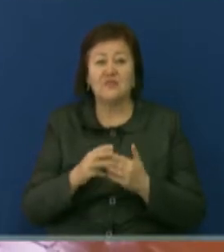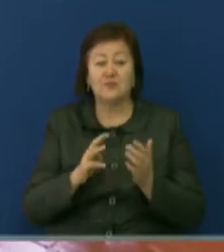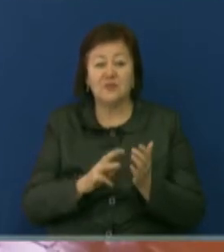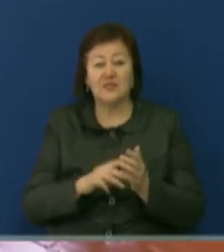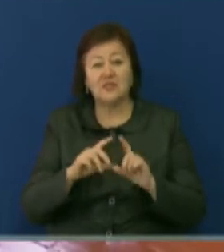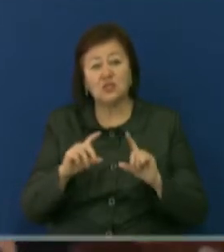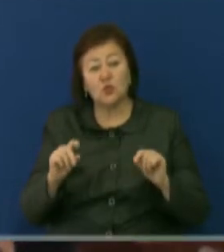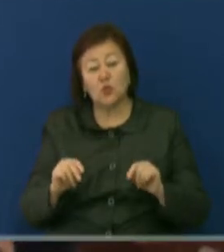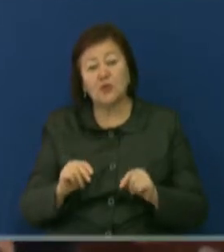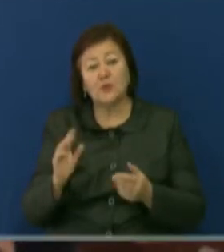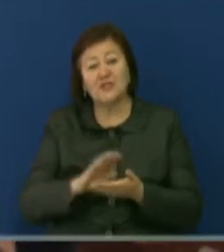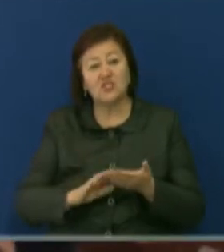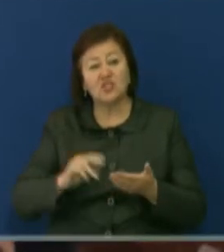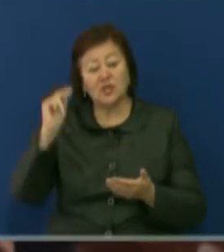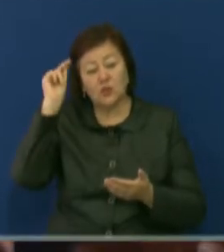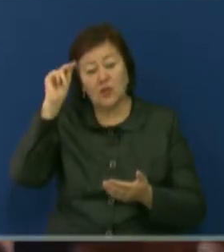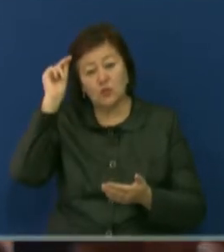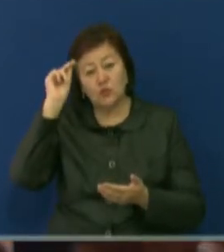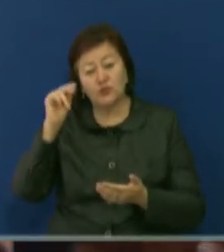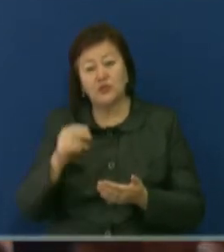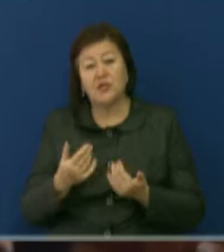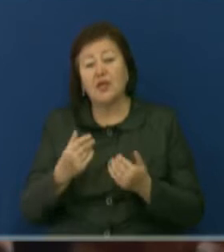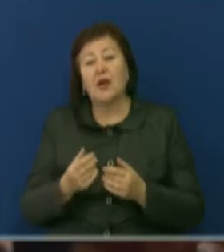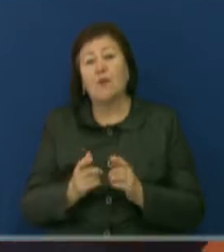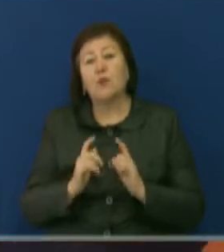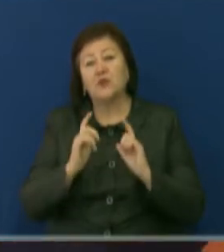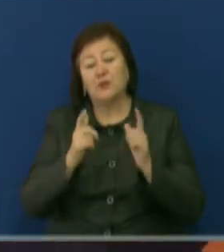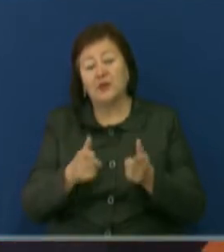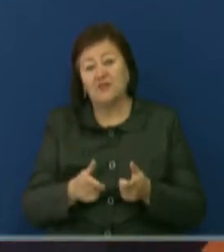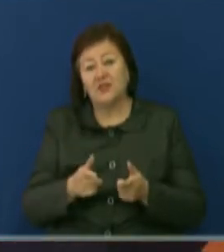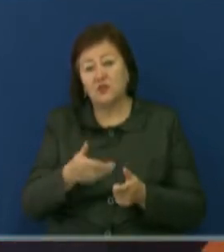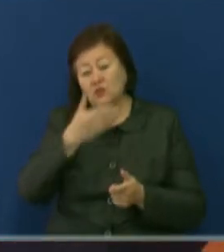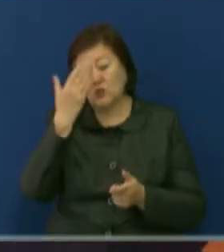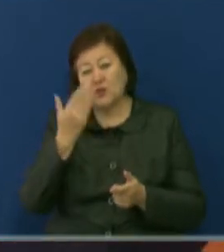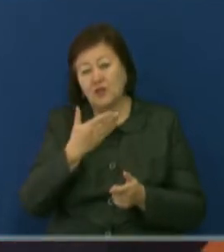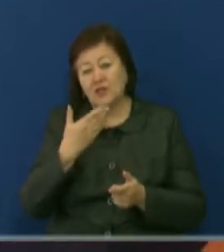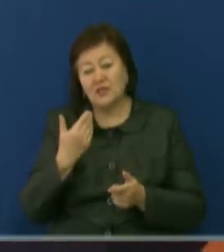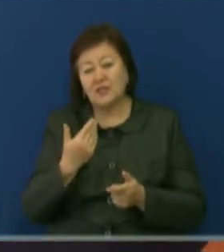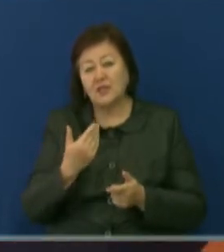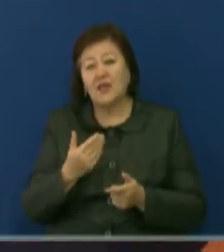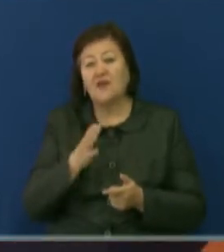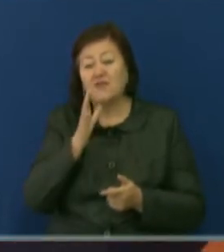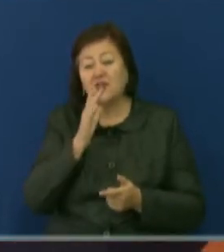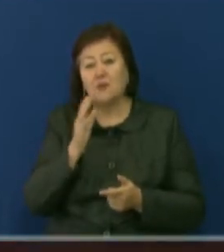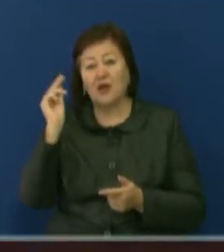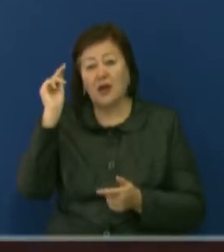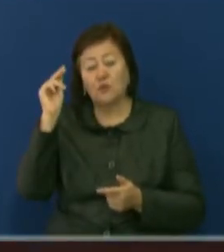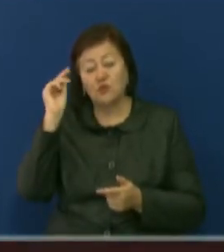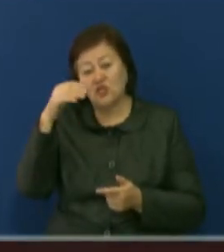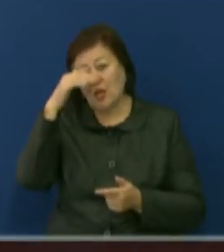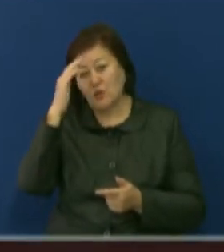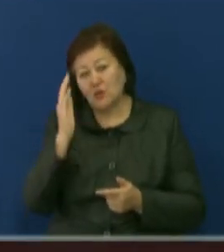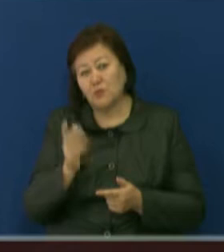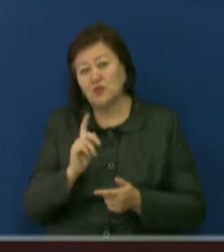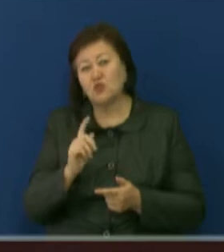жүріп жатыр. Қазақстан Республикасының білім және ғылым министрінің тапсырмасы бойынша балаларды жазда оқыту пандемия кезінде білім берудегі олқылықтарды қалпына